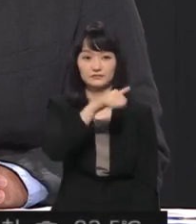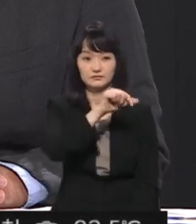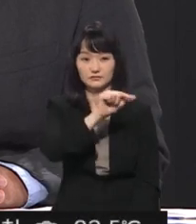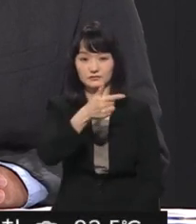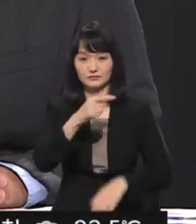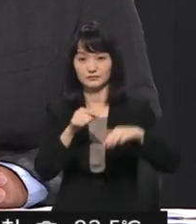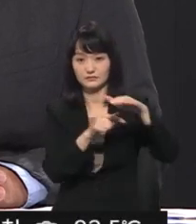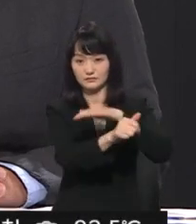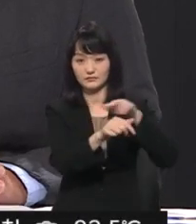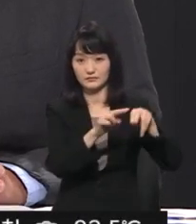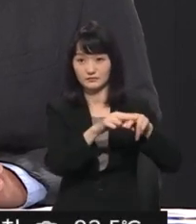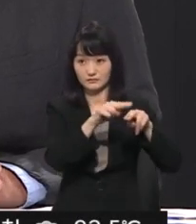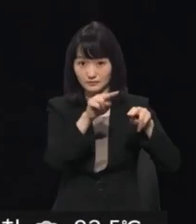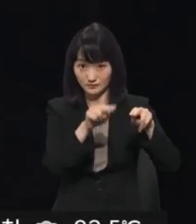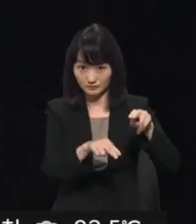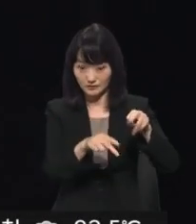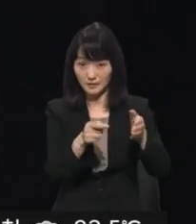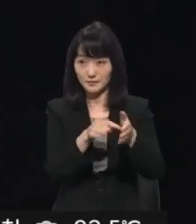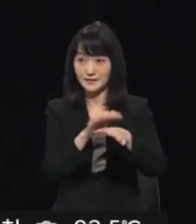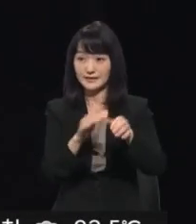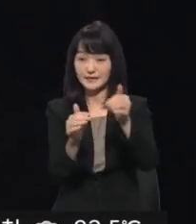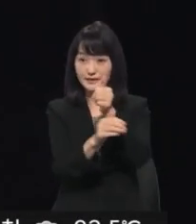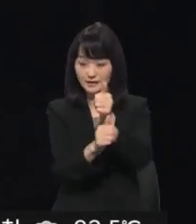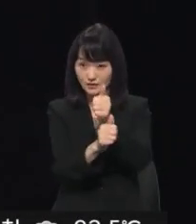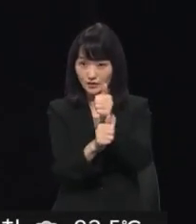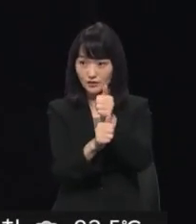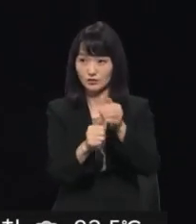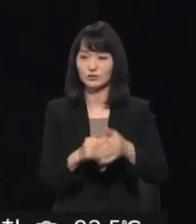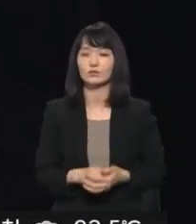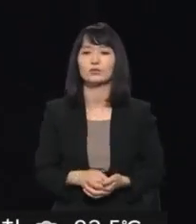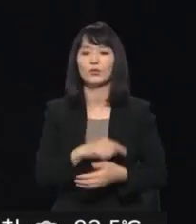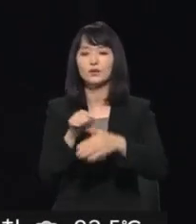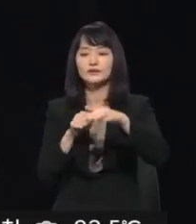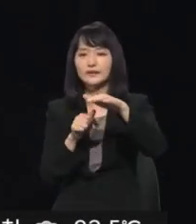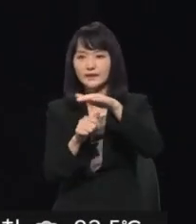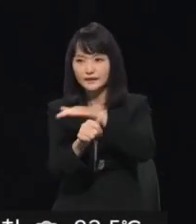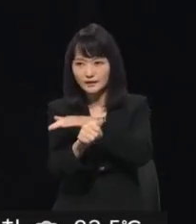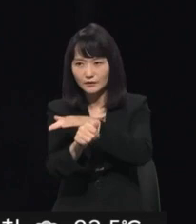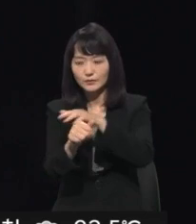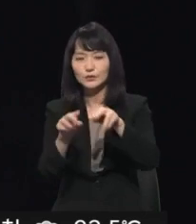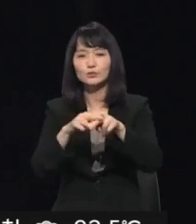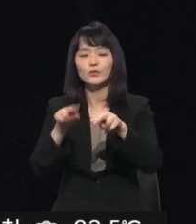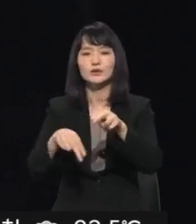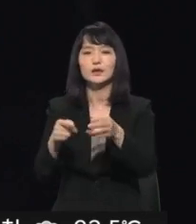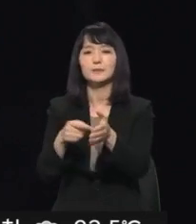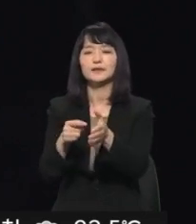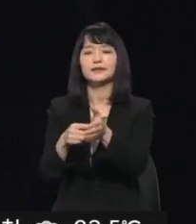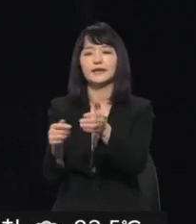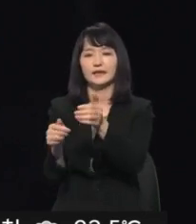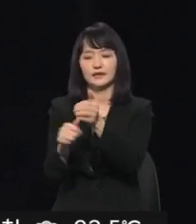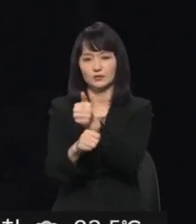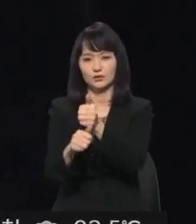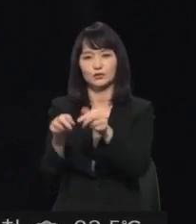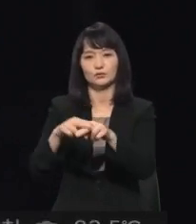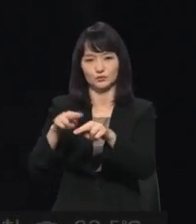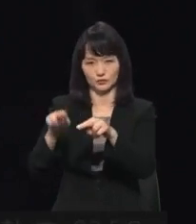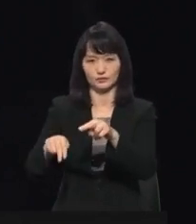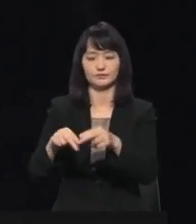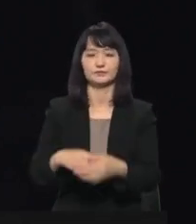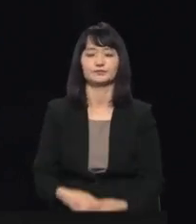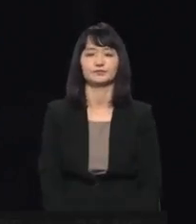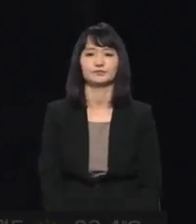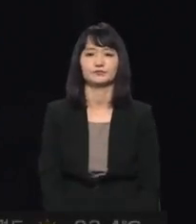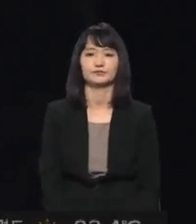비테 위원장 직무대행 뿐만 아니라 원내대표도 물러나게 돼 그럼요 그 핵심이 거기에 집이죠 그럼 지금부터 장재원 얘기해 보도록 하겠습니다